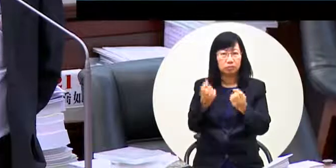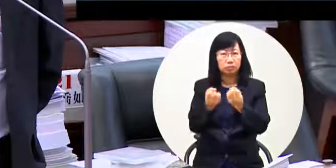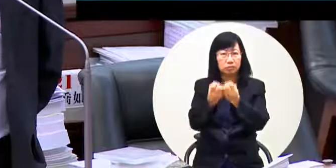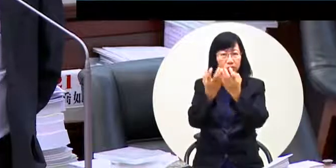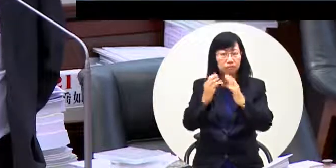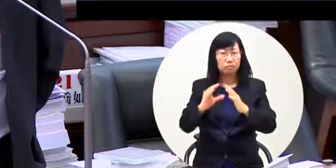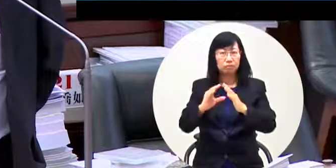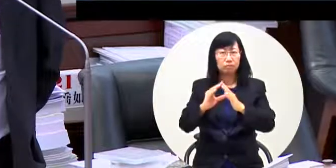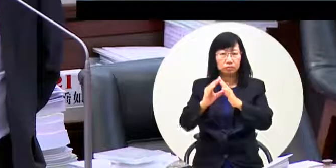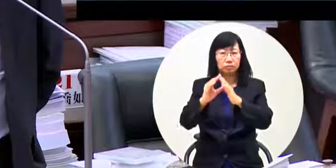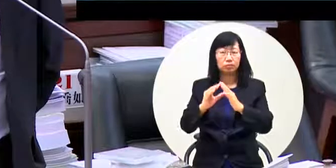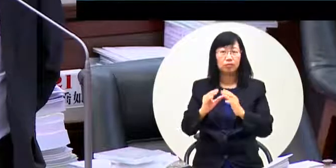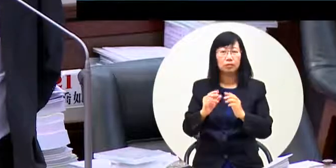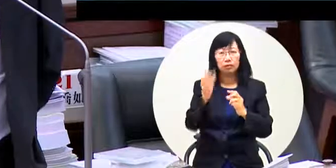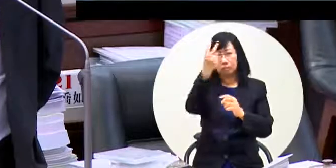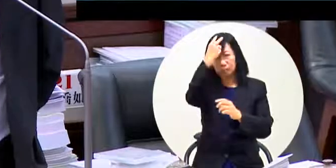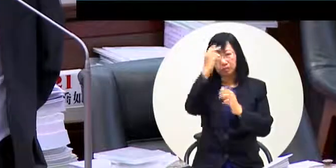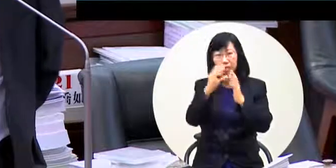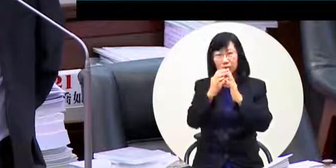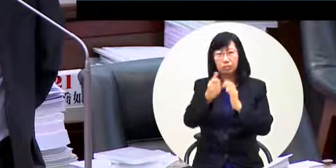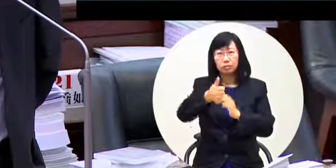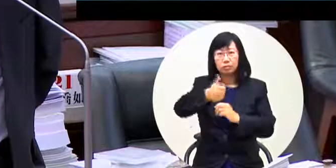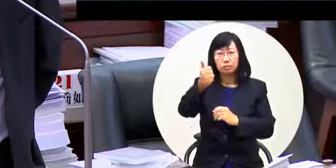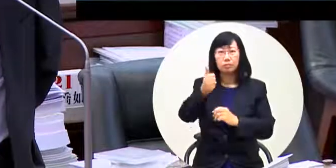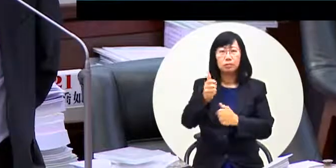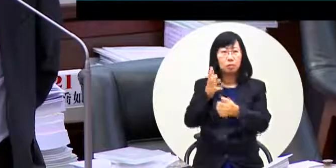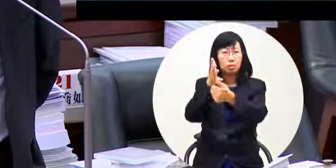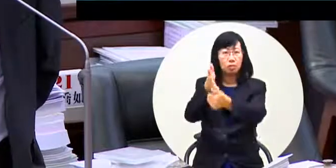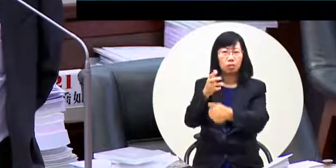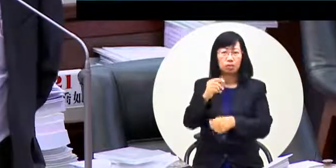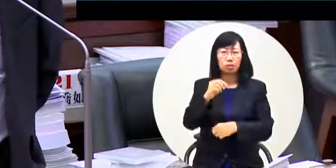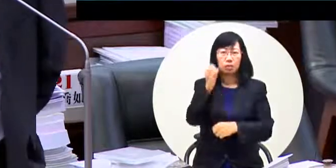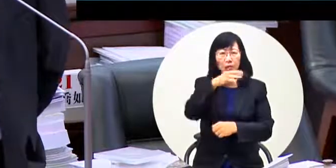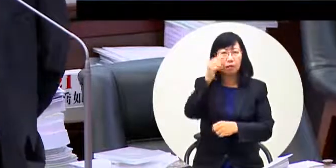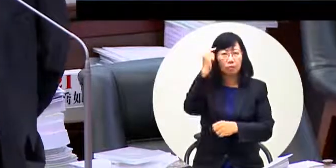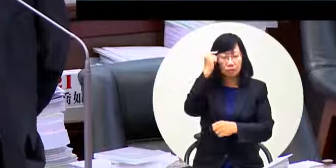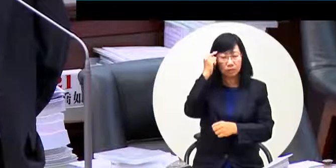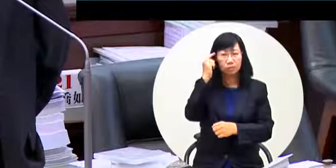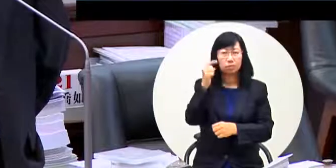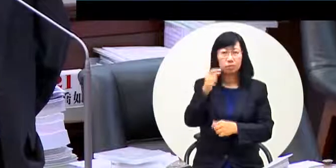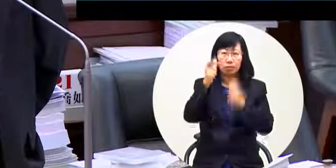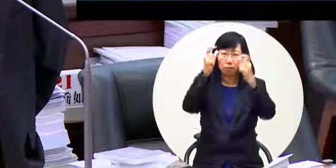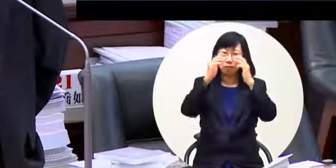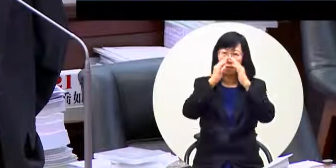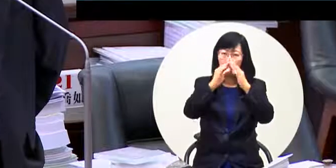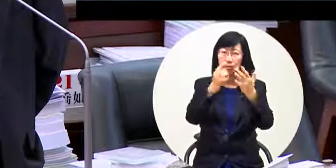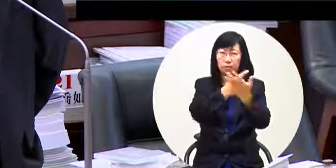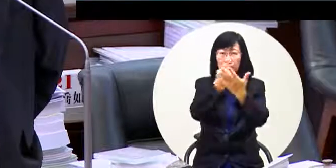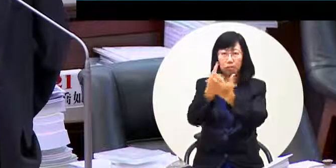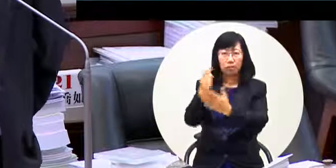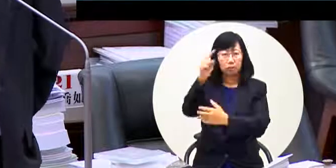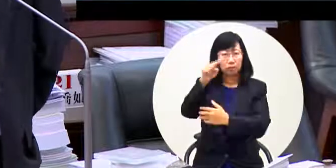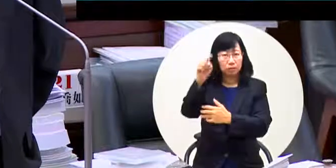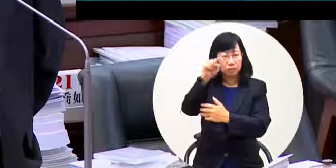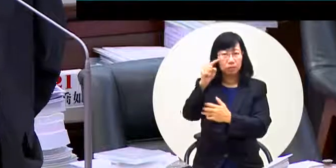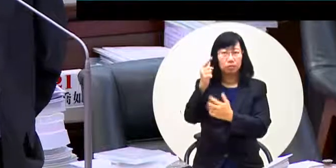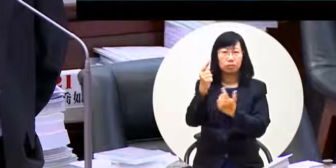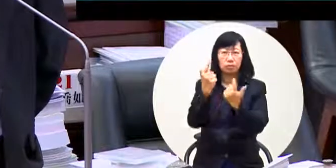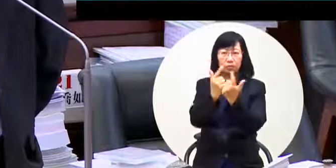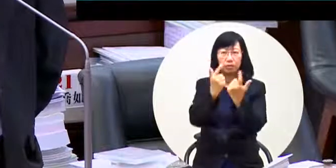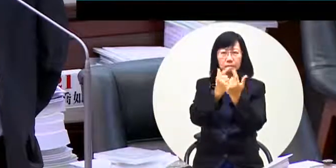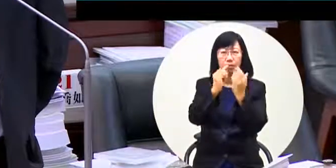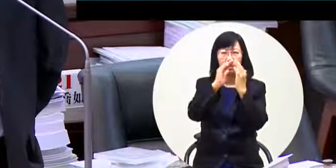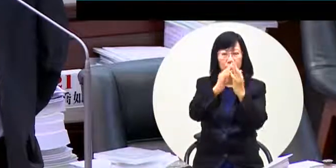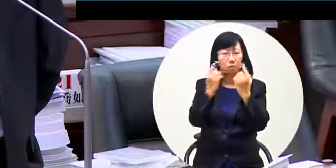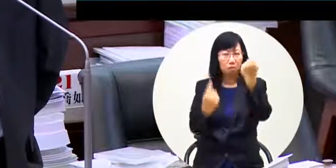你遮。我们高雄市的水质的每一度嘛比台北市较贵啊！局长有没有什么想法？